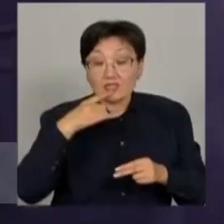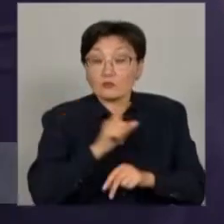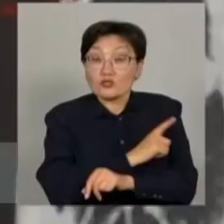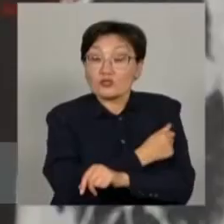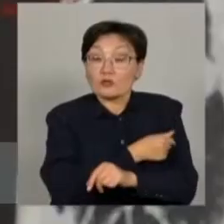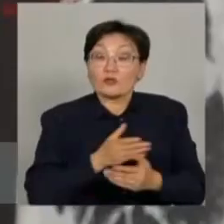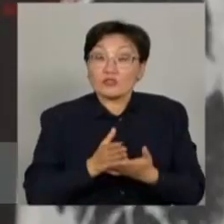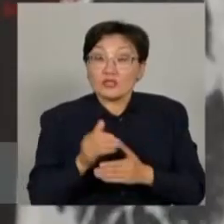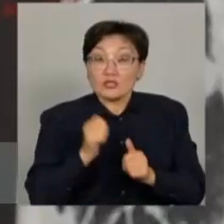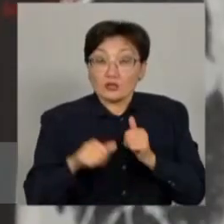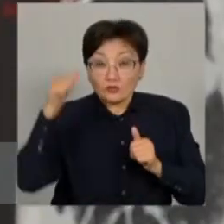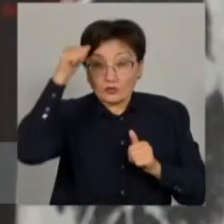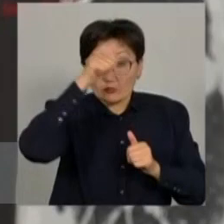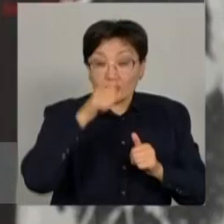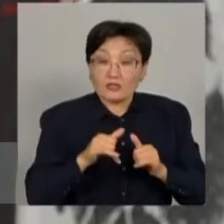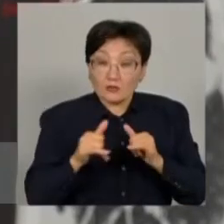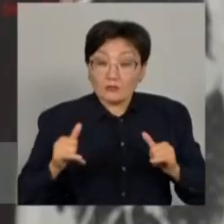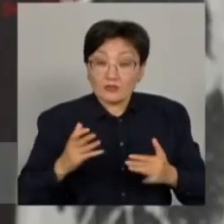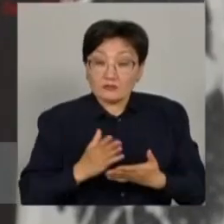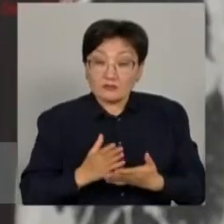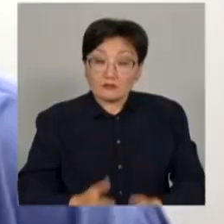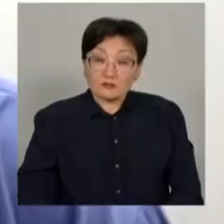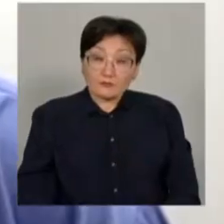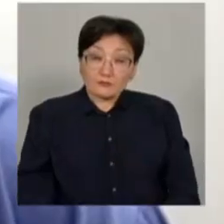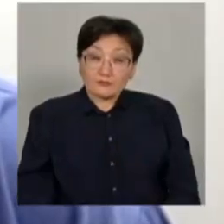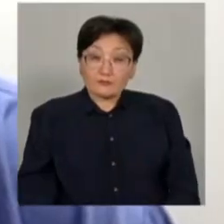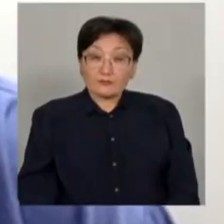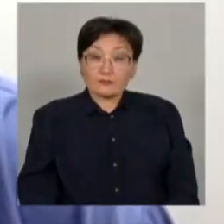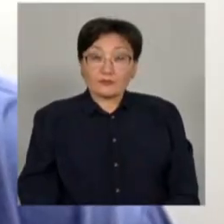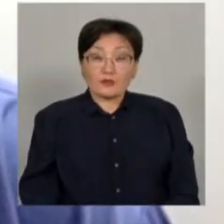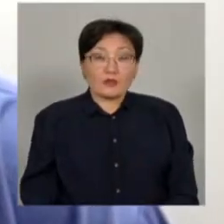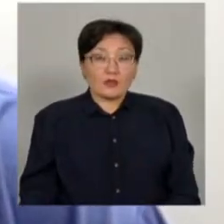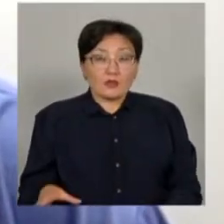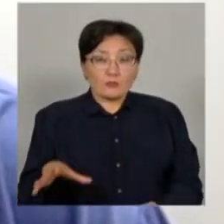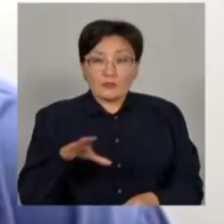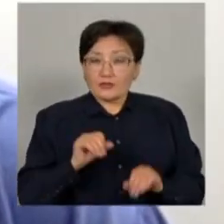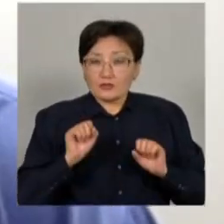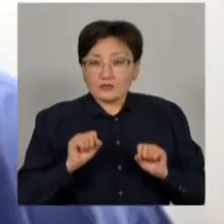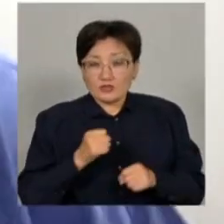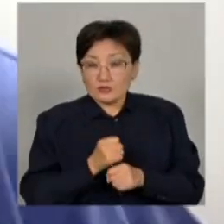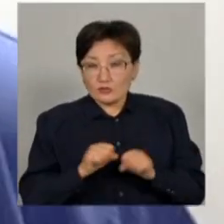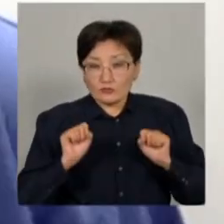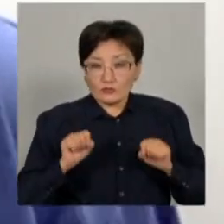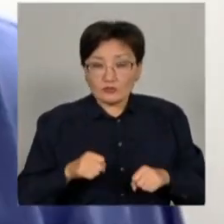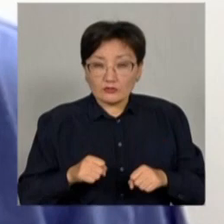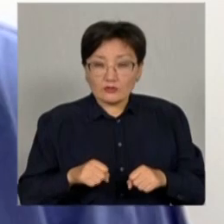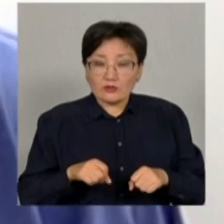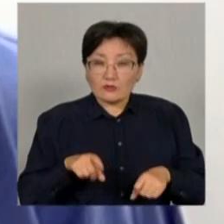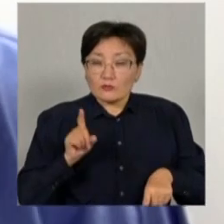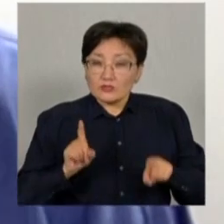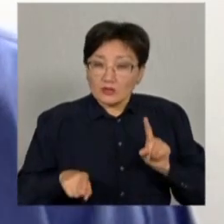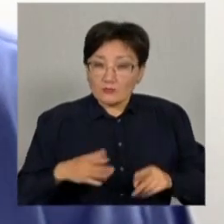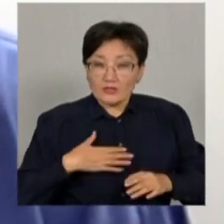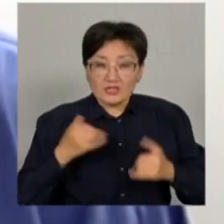медицина саласы жылдан жылға айтарлықтай дамып келе жатыр. Қолынан бәрі келеді. Мысалы, кейбір кездерде